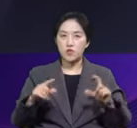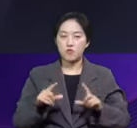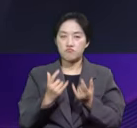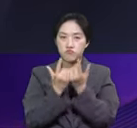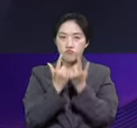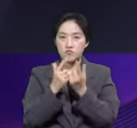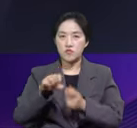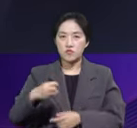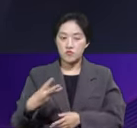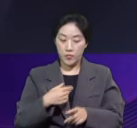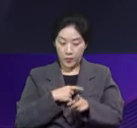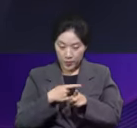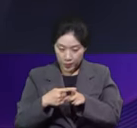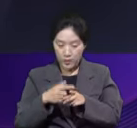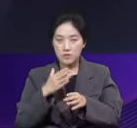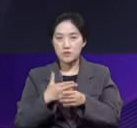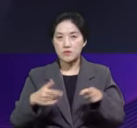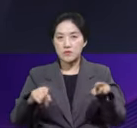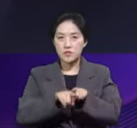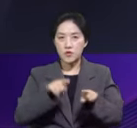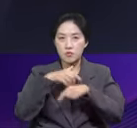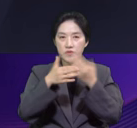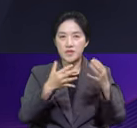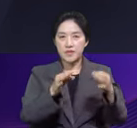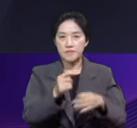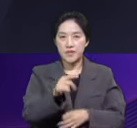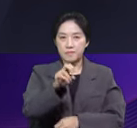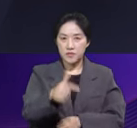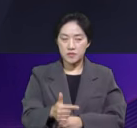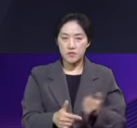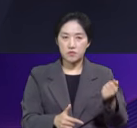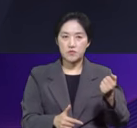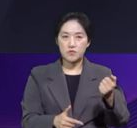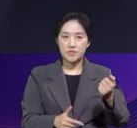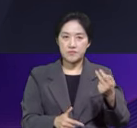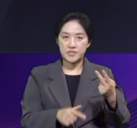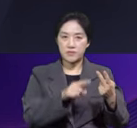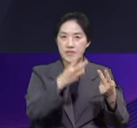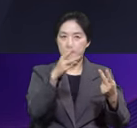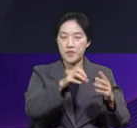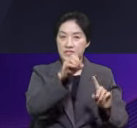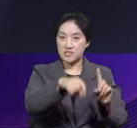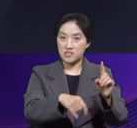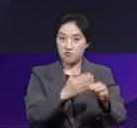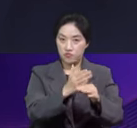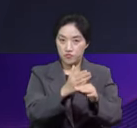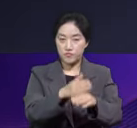아직 초반이고요. 더불어민주당 김남근 후보 52.3% 득표하며 현재 선두.